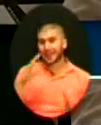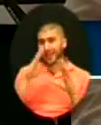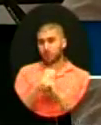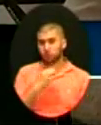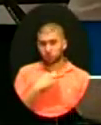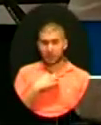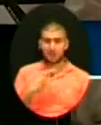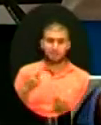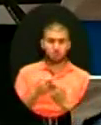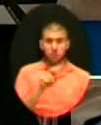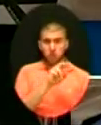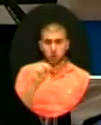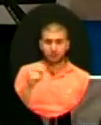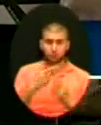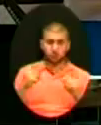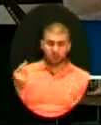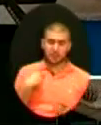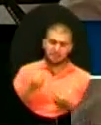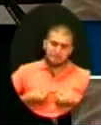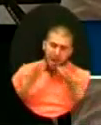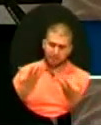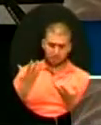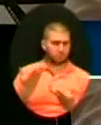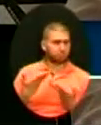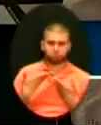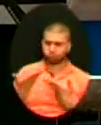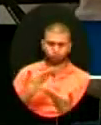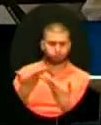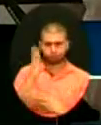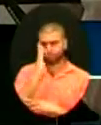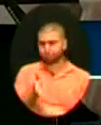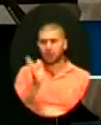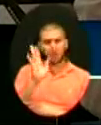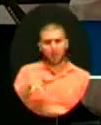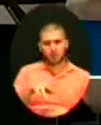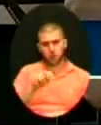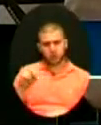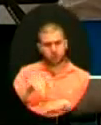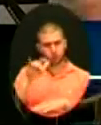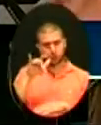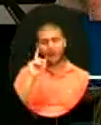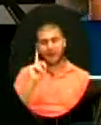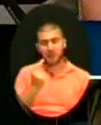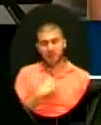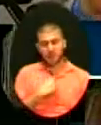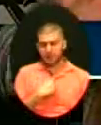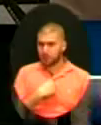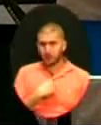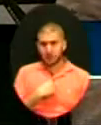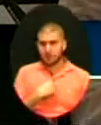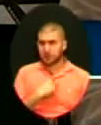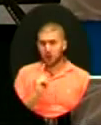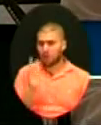עמדותיי באשר לנושאים השונים מביע בפניו, גם נושאים מאוד רגישים, אבל אני אינני